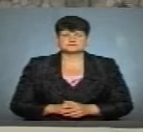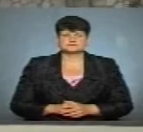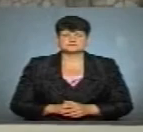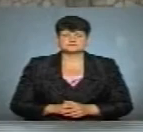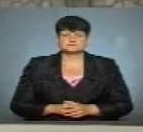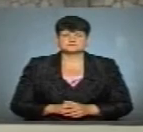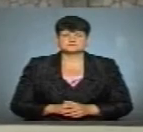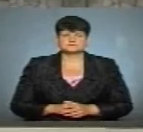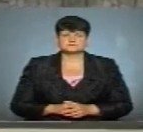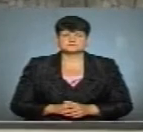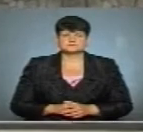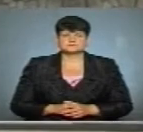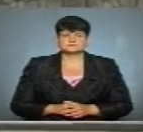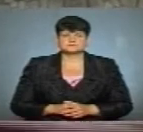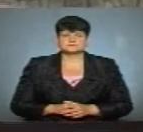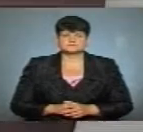на Суспільному. Тернопіль.